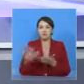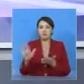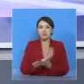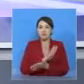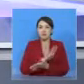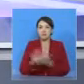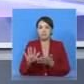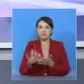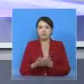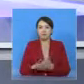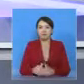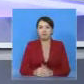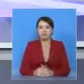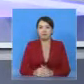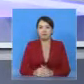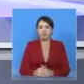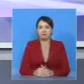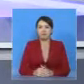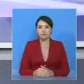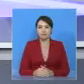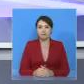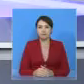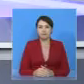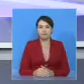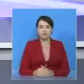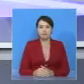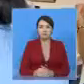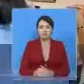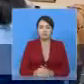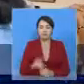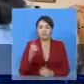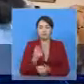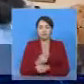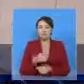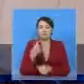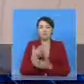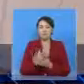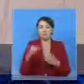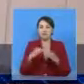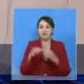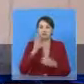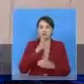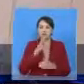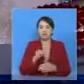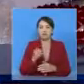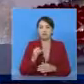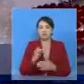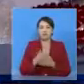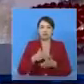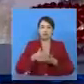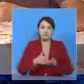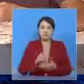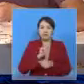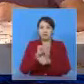совершенно бесплатно. Подробности в материале Гульдана Хален. Один из первых социальных проектов «Аналар Аманаты». Он направлен